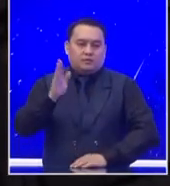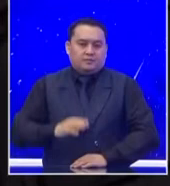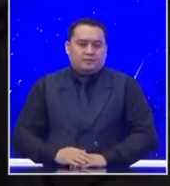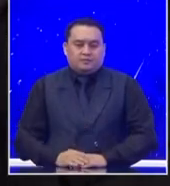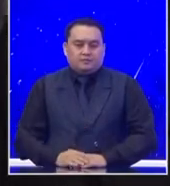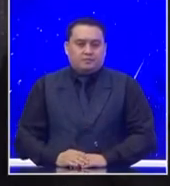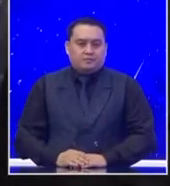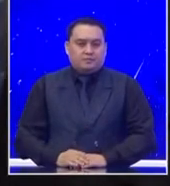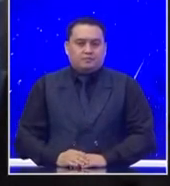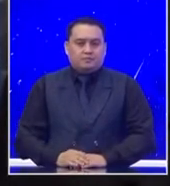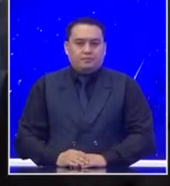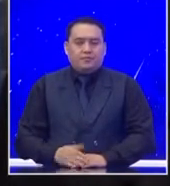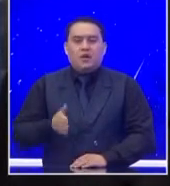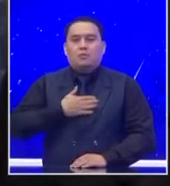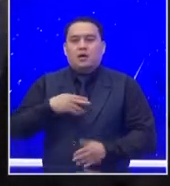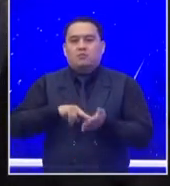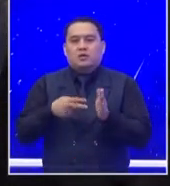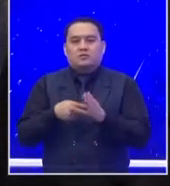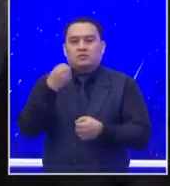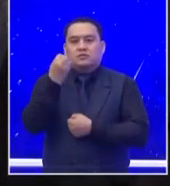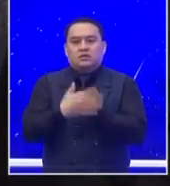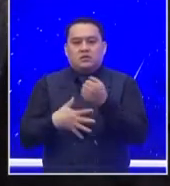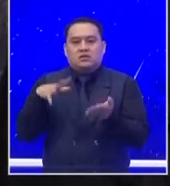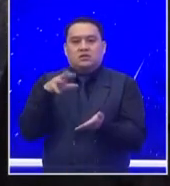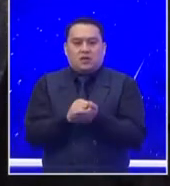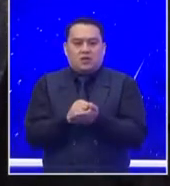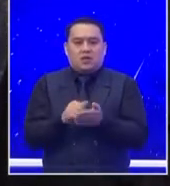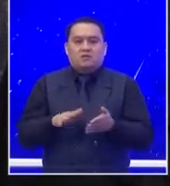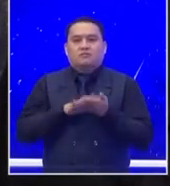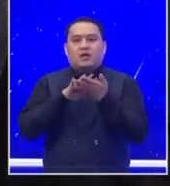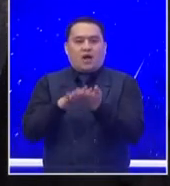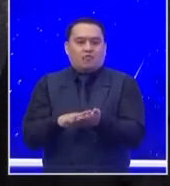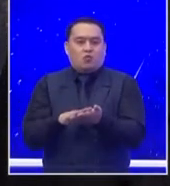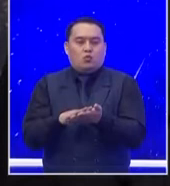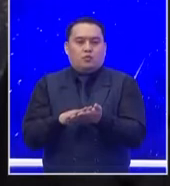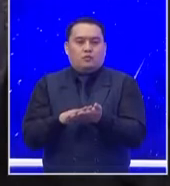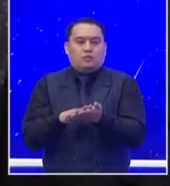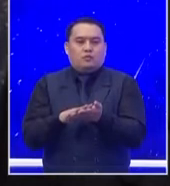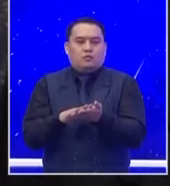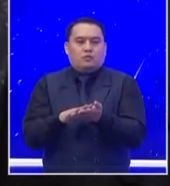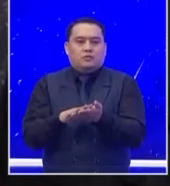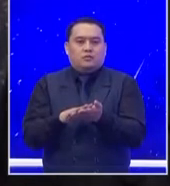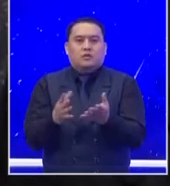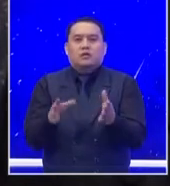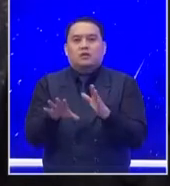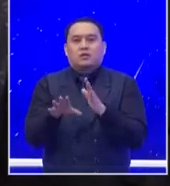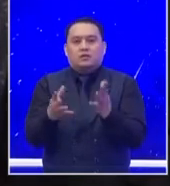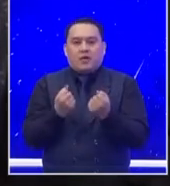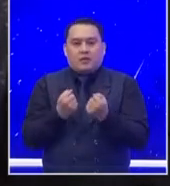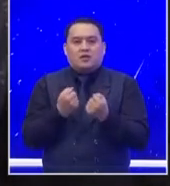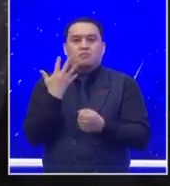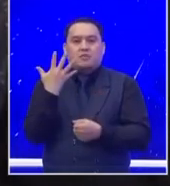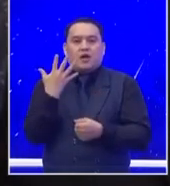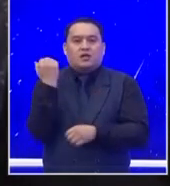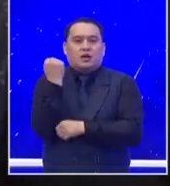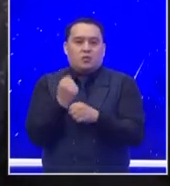Мы планируем через центр занятости подать заявку и набрать 5 работников.